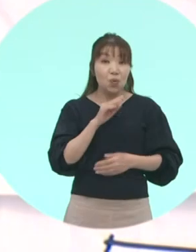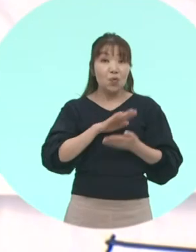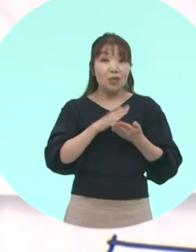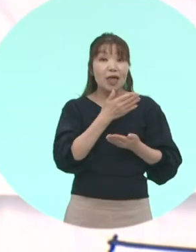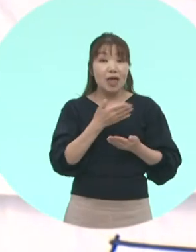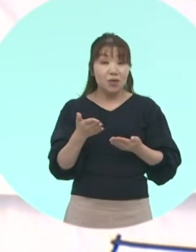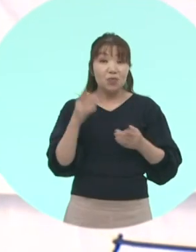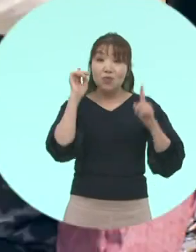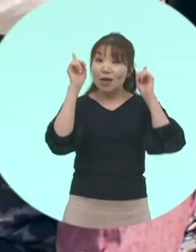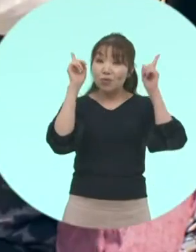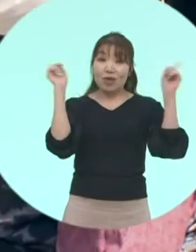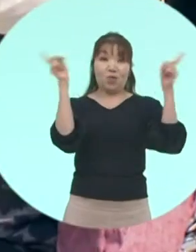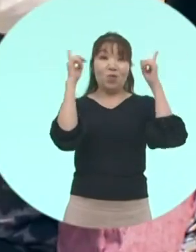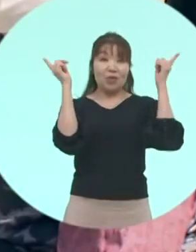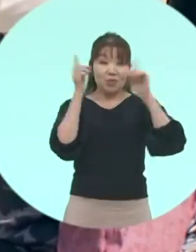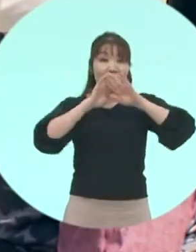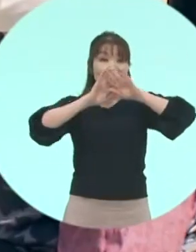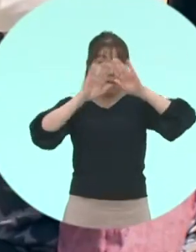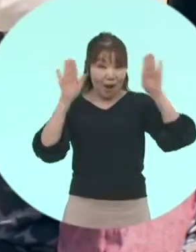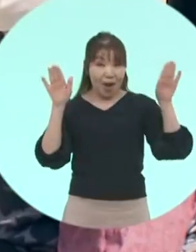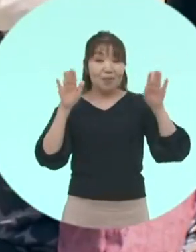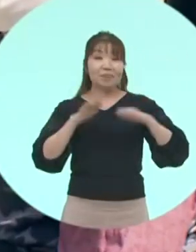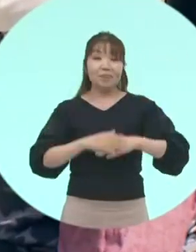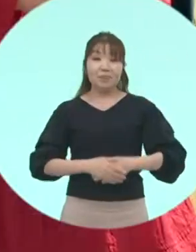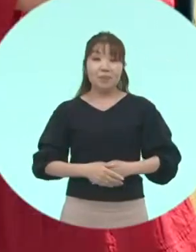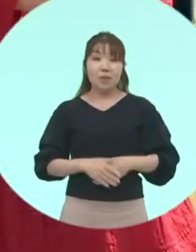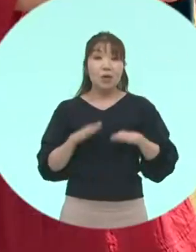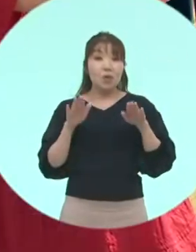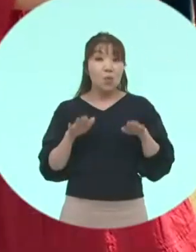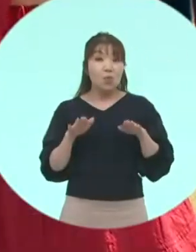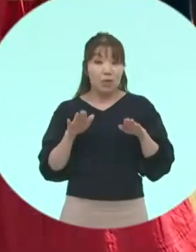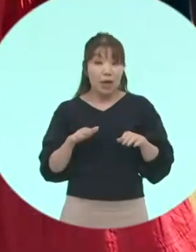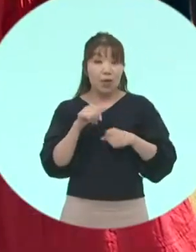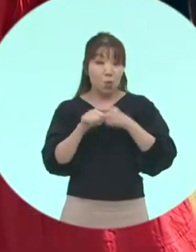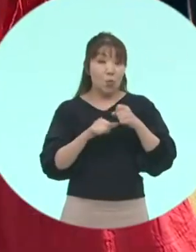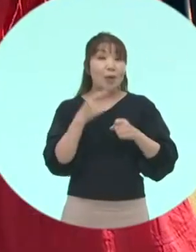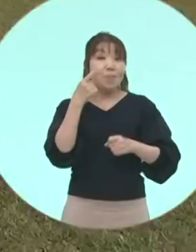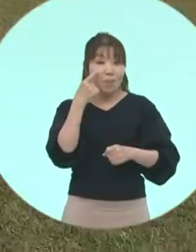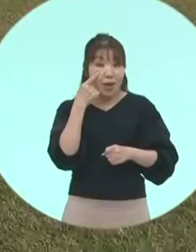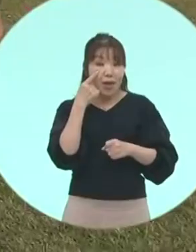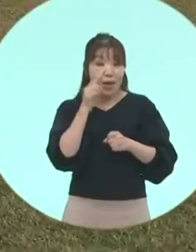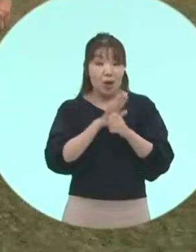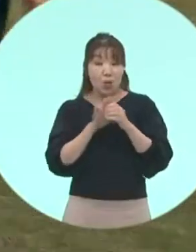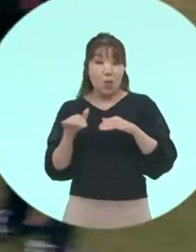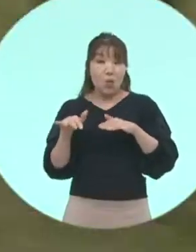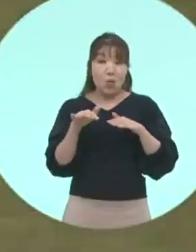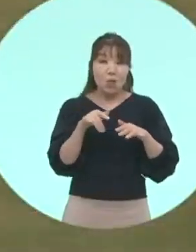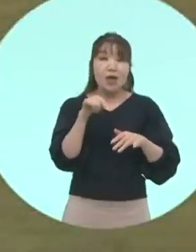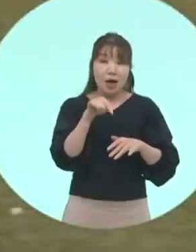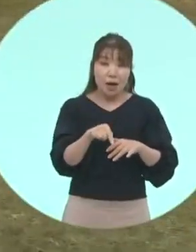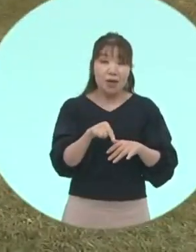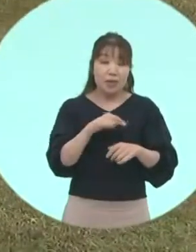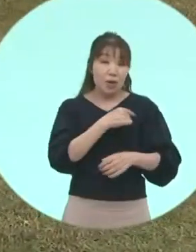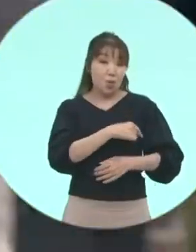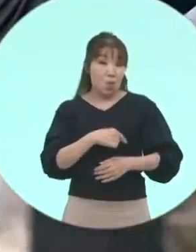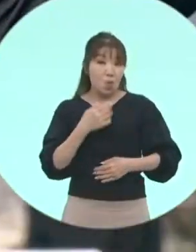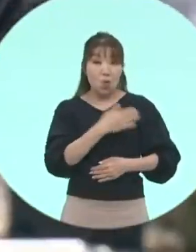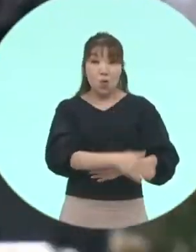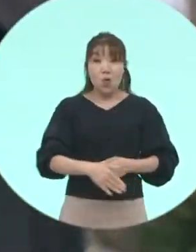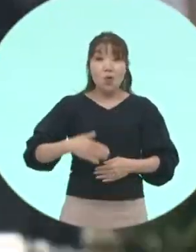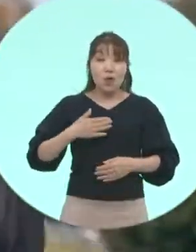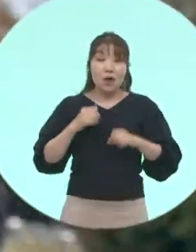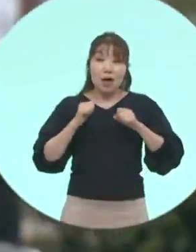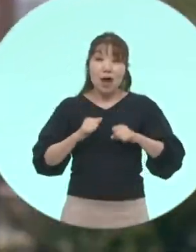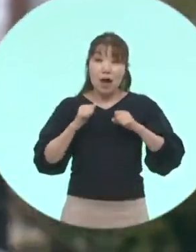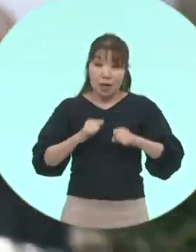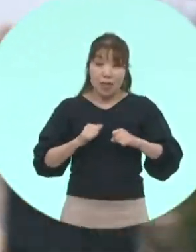流レクリエーションフェスティバルを開かせていただいているわけでありまして、今日が5年目になると。このコロナ禍の中で心と体の健康がい